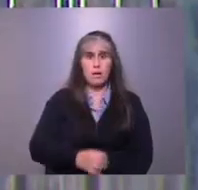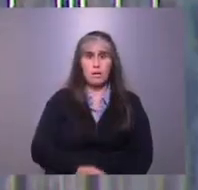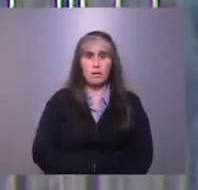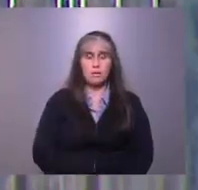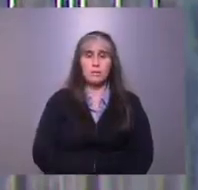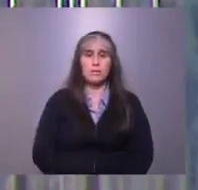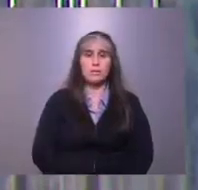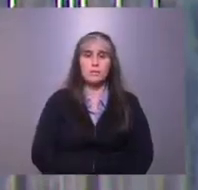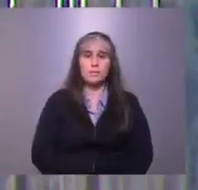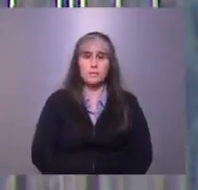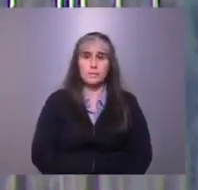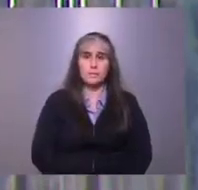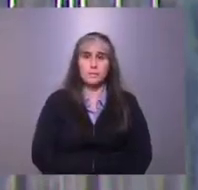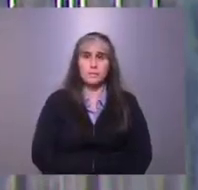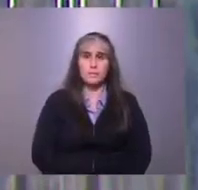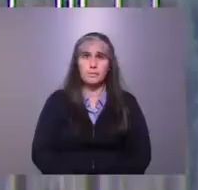niemym mowę.